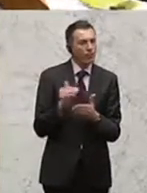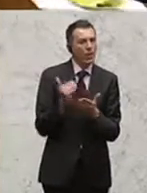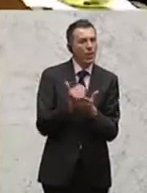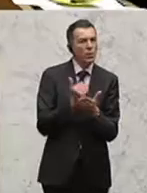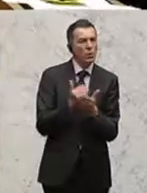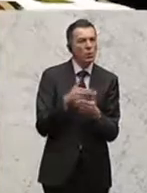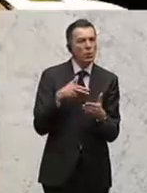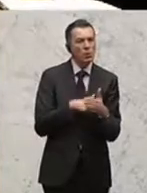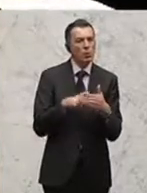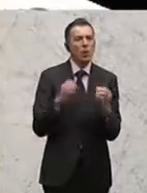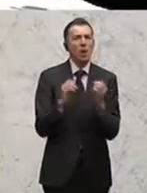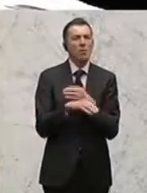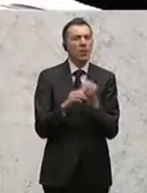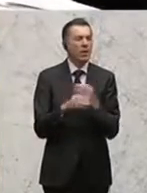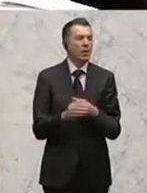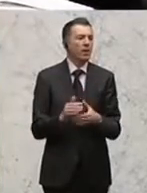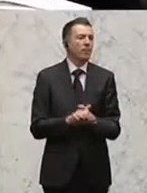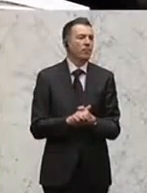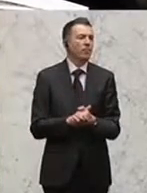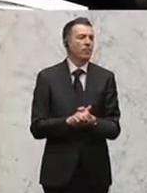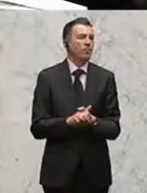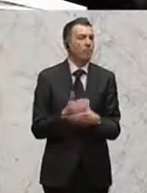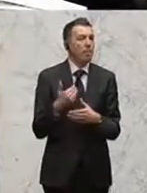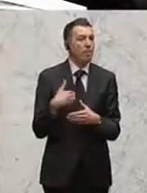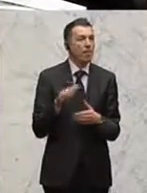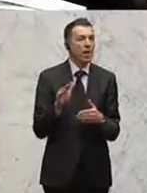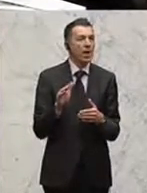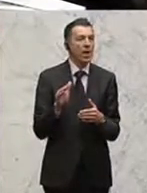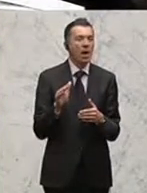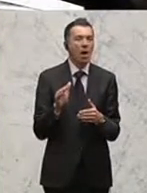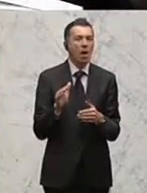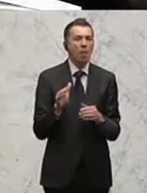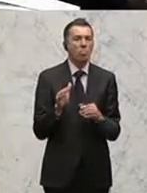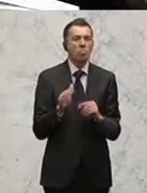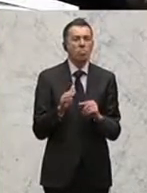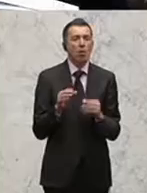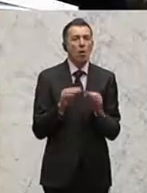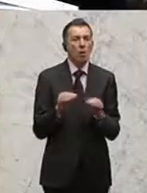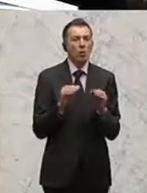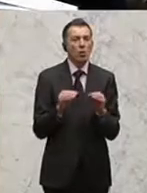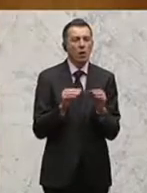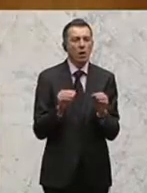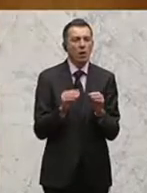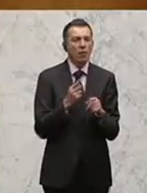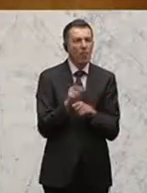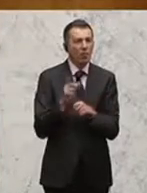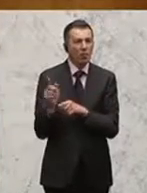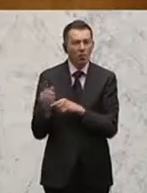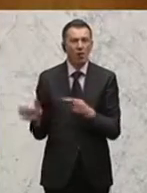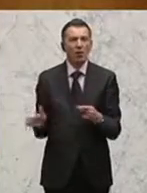von sozialen Medien? Kommt es hier zu mehr an Abwesenheit im Unterricht? Kommt es hier zu einer